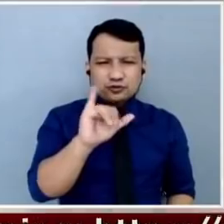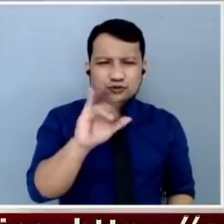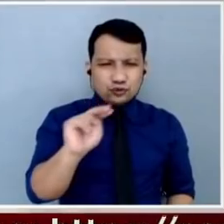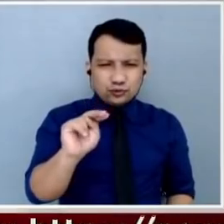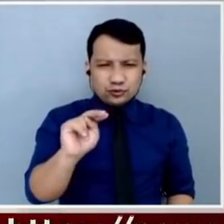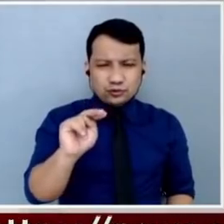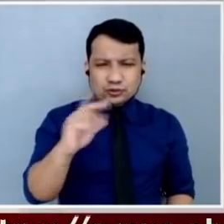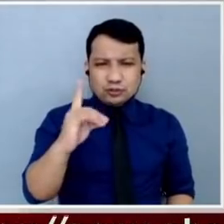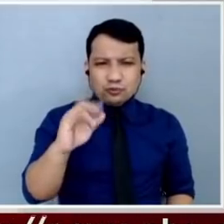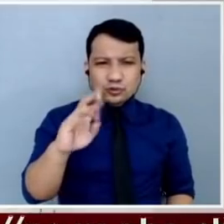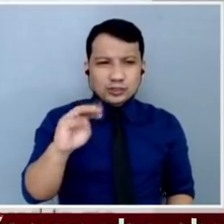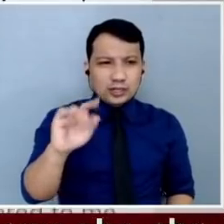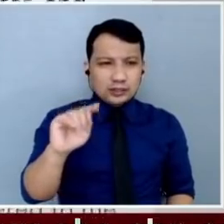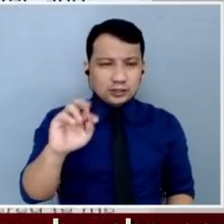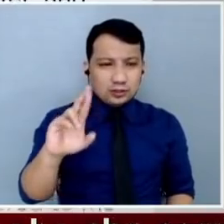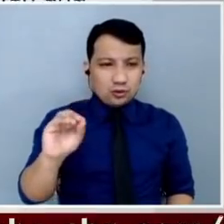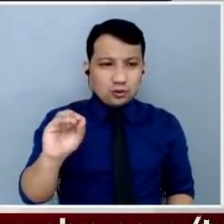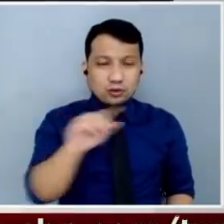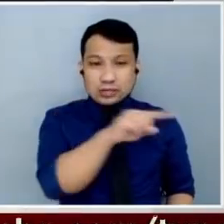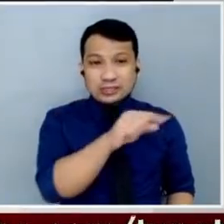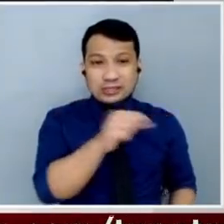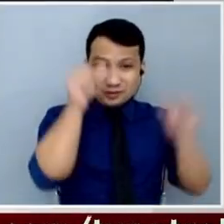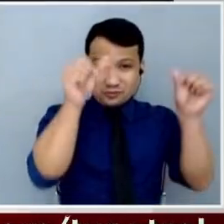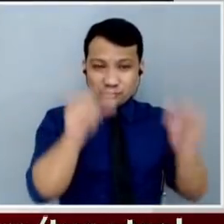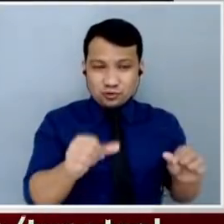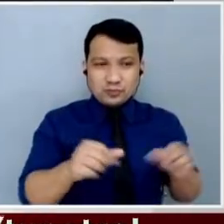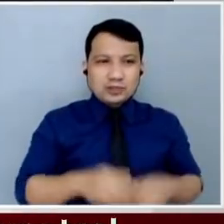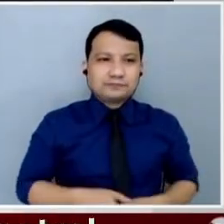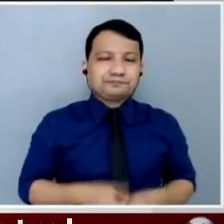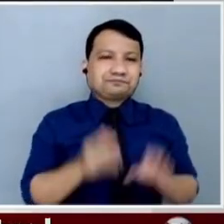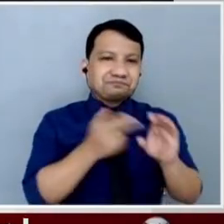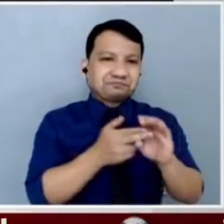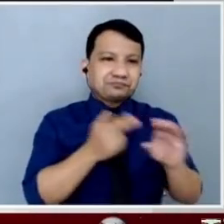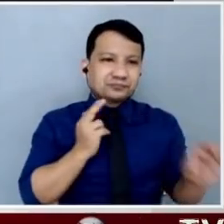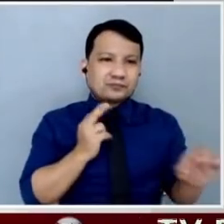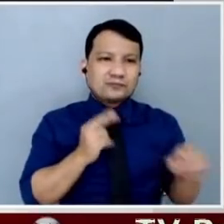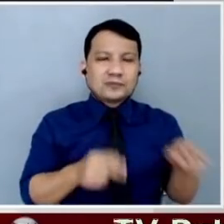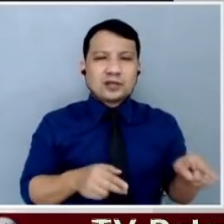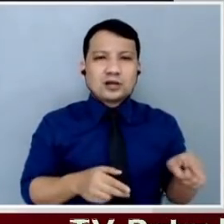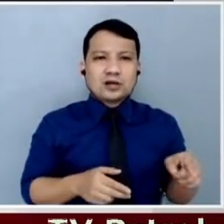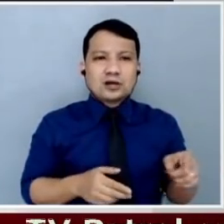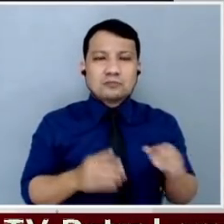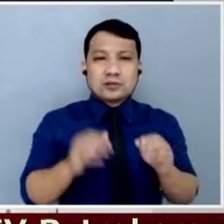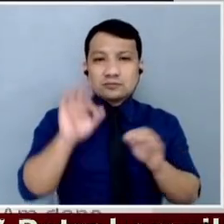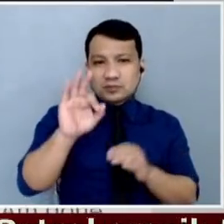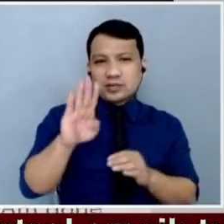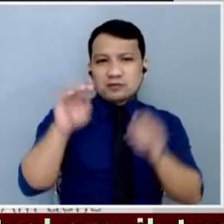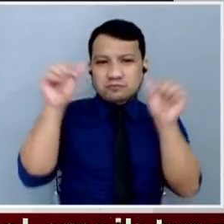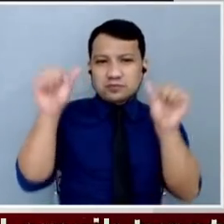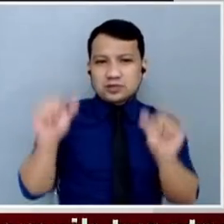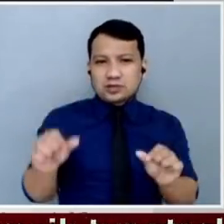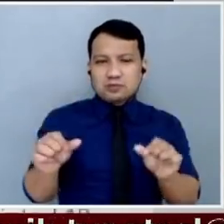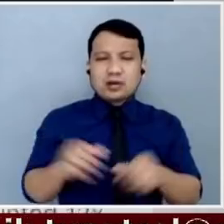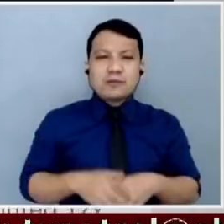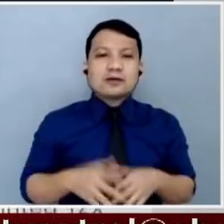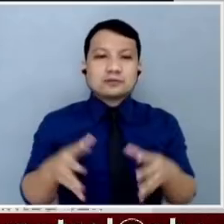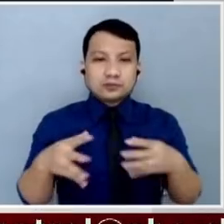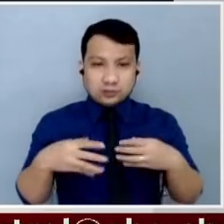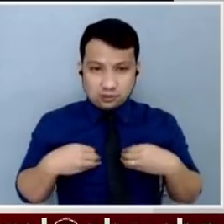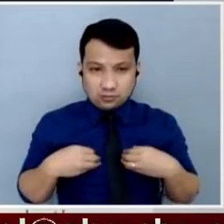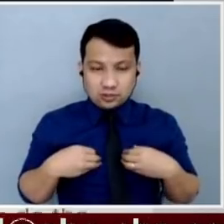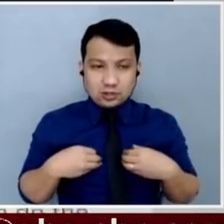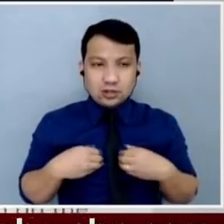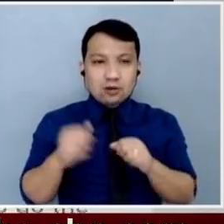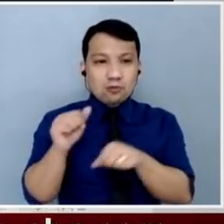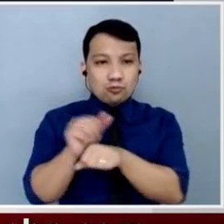Chief of Staff ng Manila Mayor na nag-resign na siya. Nakasulat sa Facebook post na tinanggap niya ang alok na